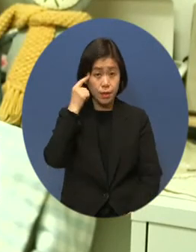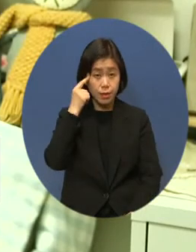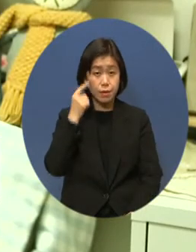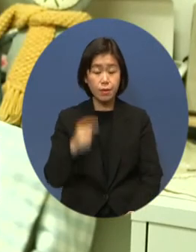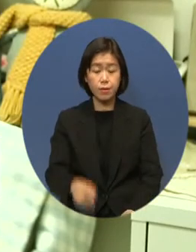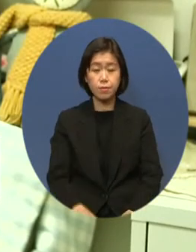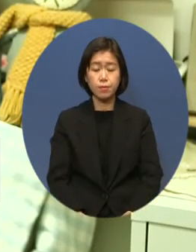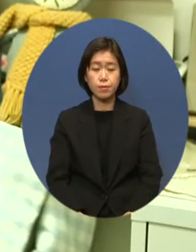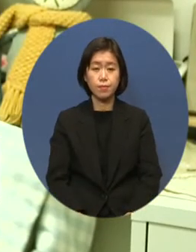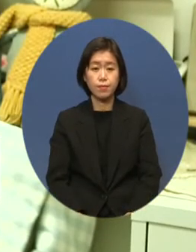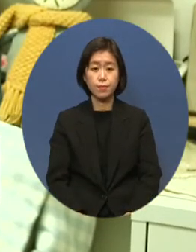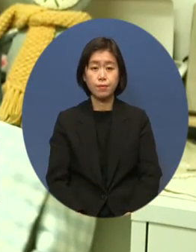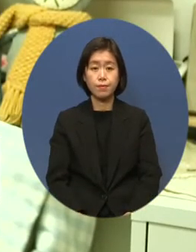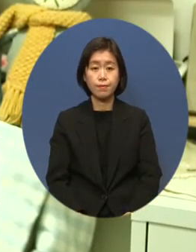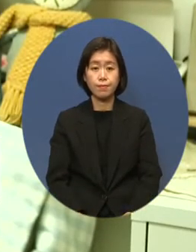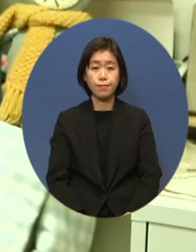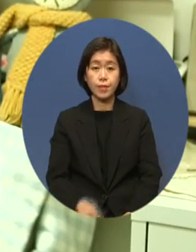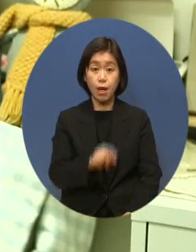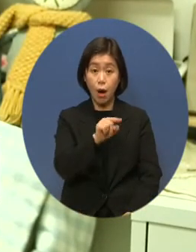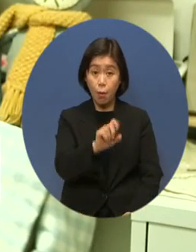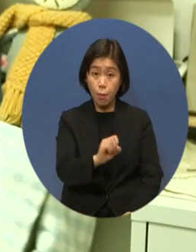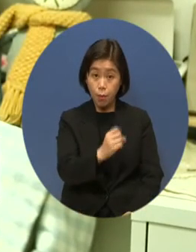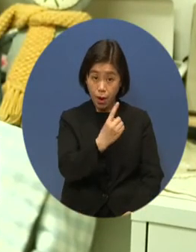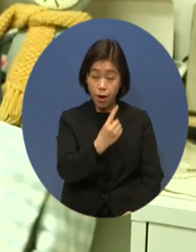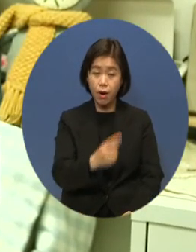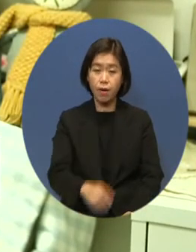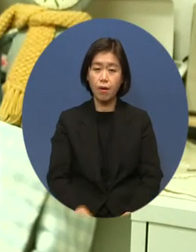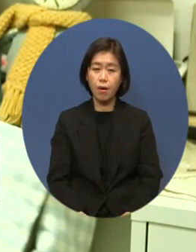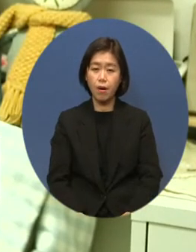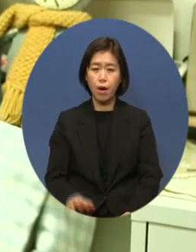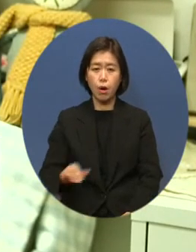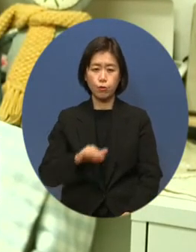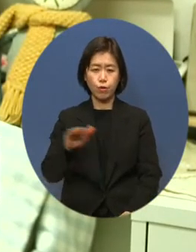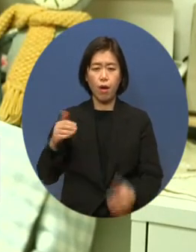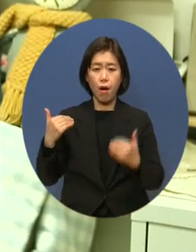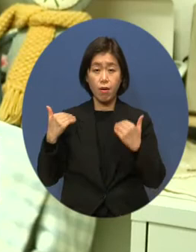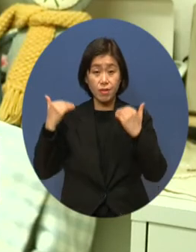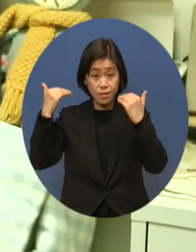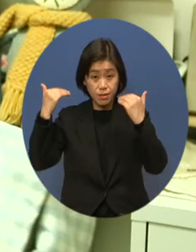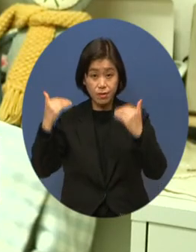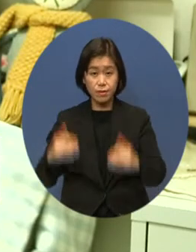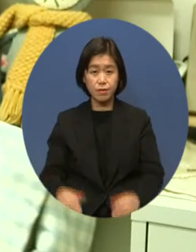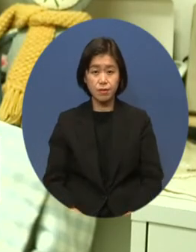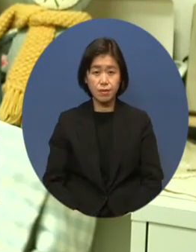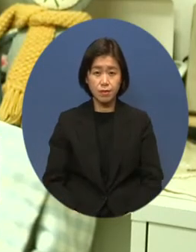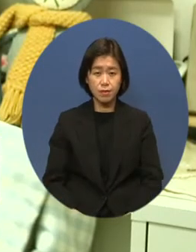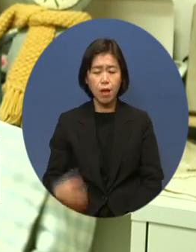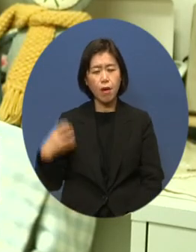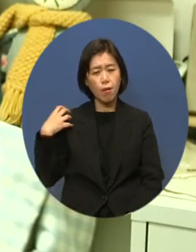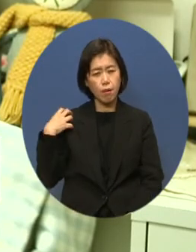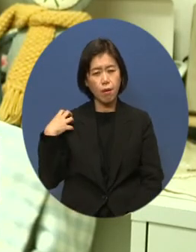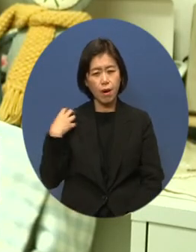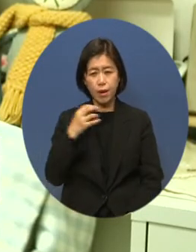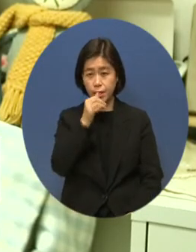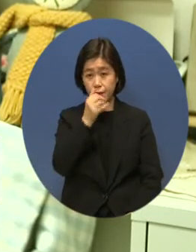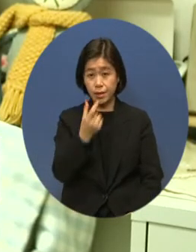했고요. 그게 이제 어른들, 우리들이 하는 역할이지 않을까?